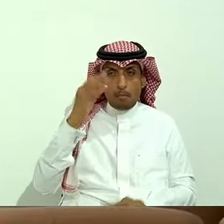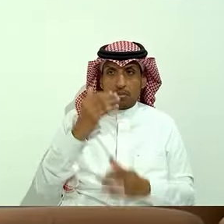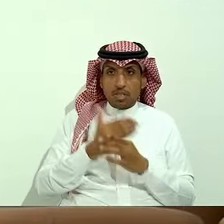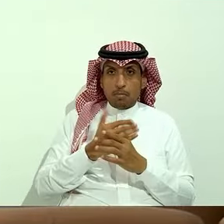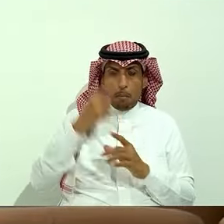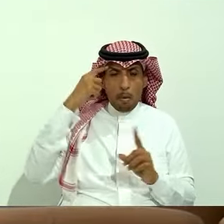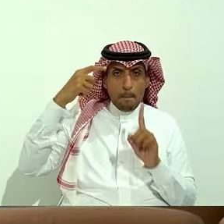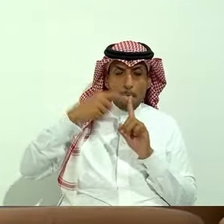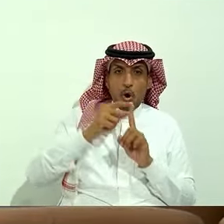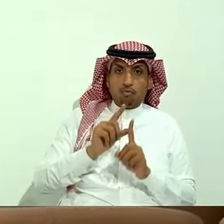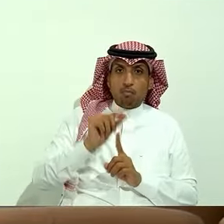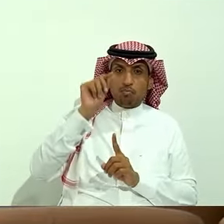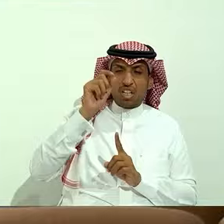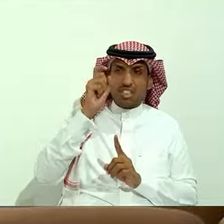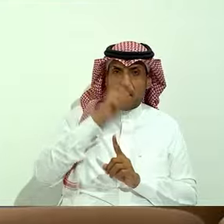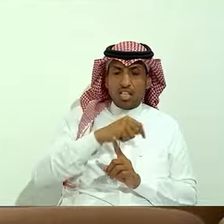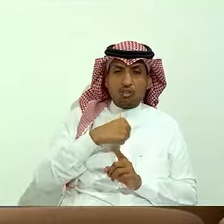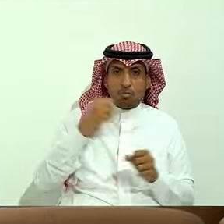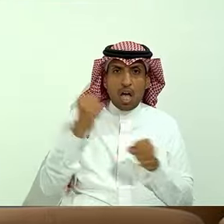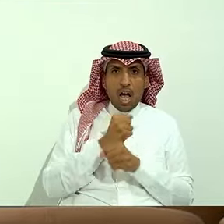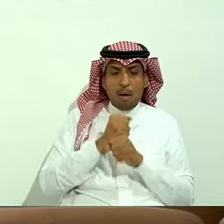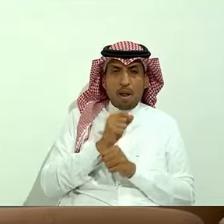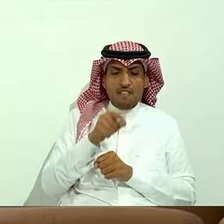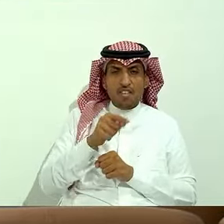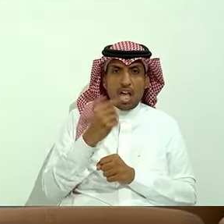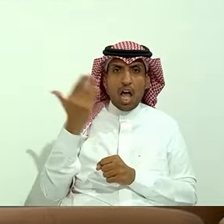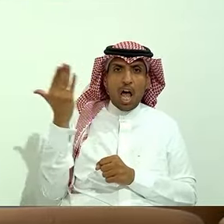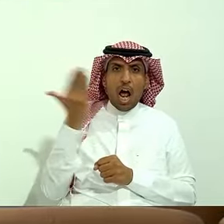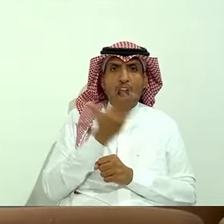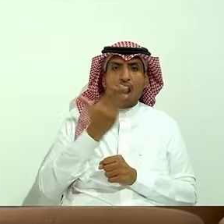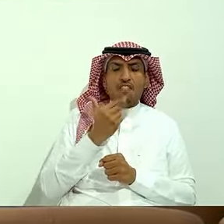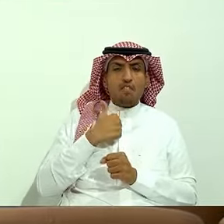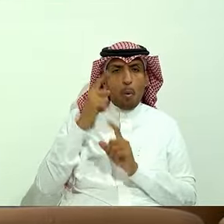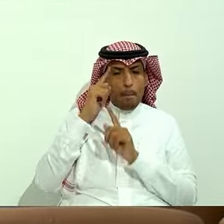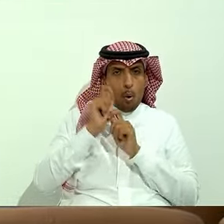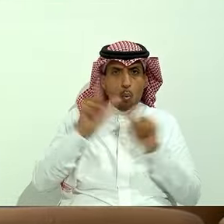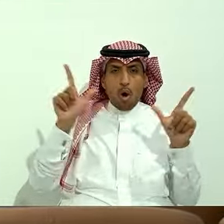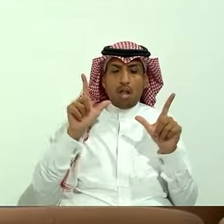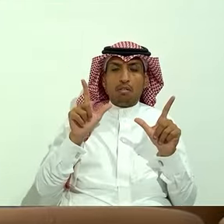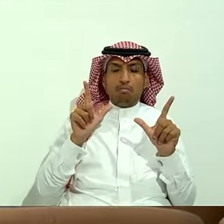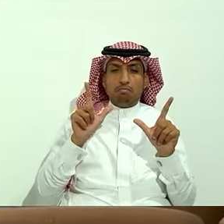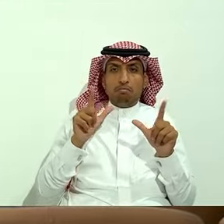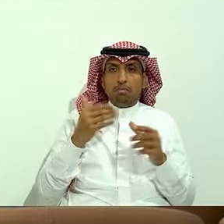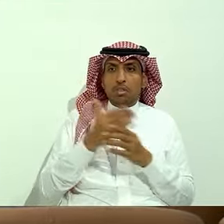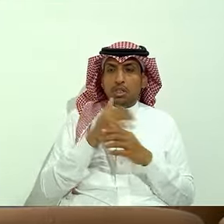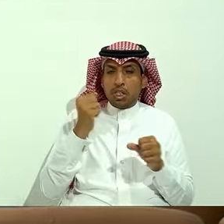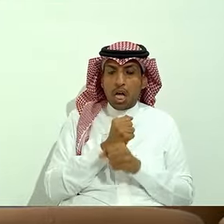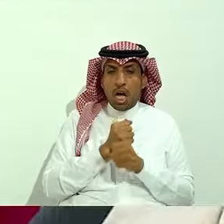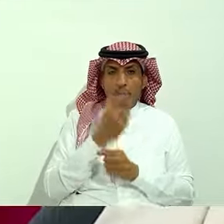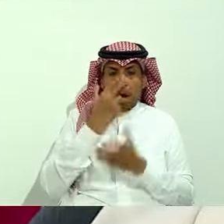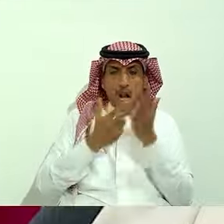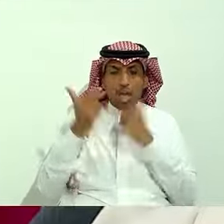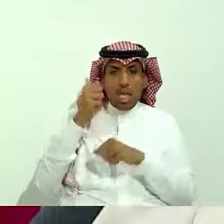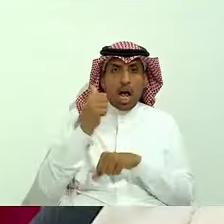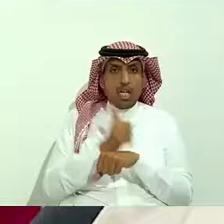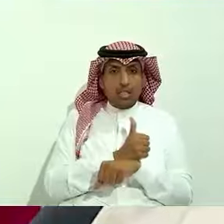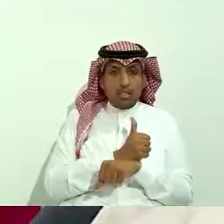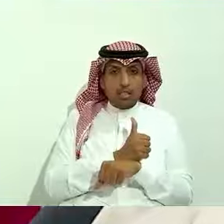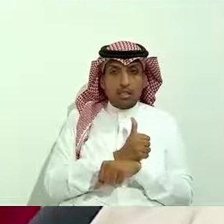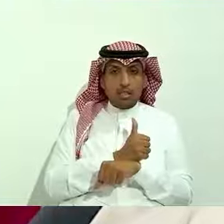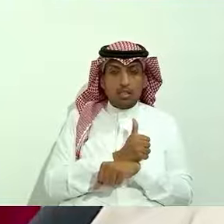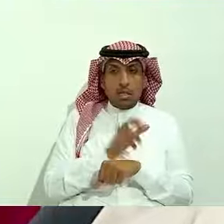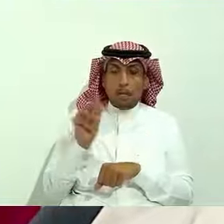لازم ينظر في علاقاتهم their own backyard، أو بي يعني اللي عندهم الكنوز اللي هم قاعدين عليها، إرثهم وجذورهم، لأن هذا زي ما